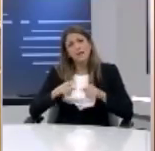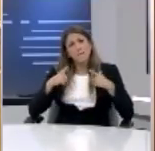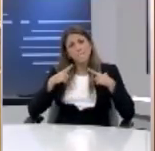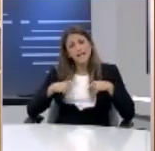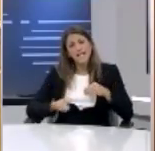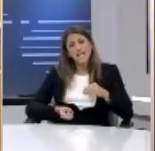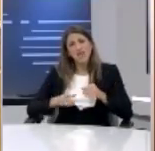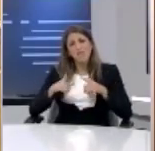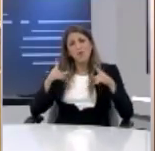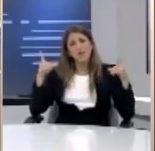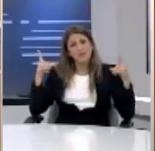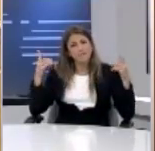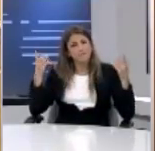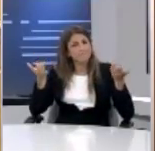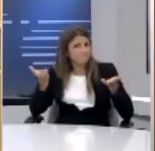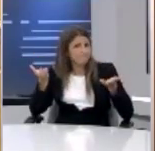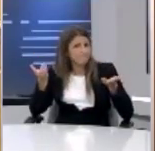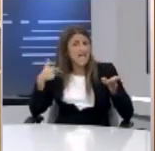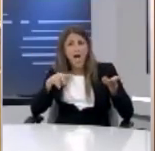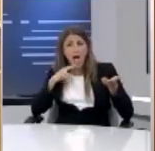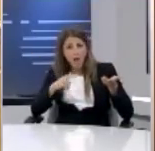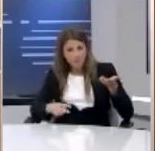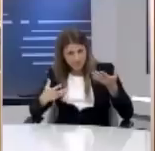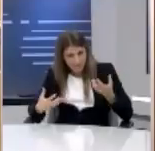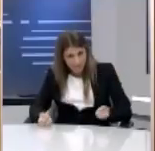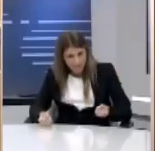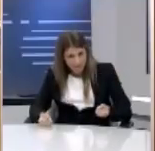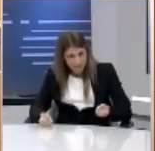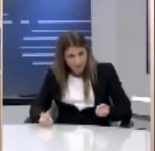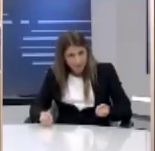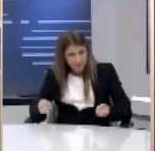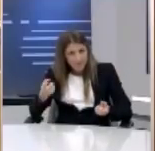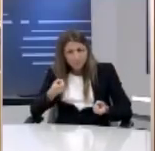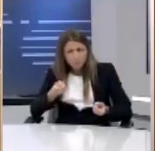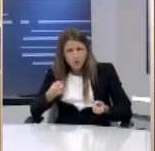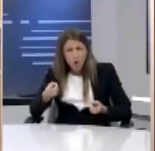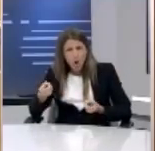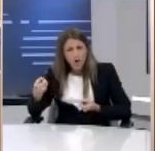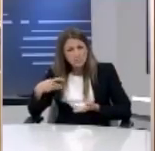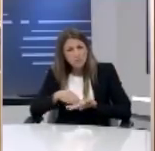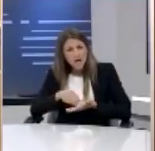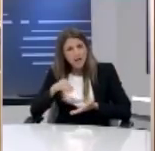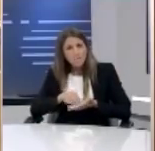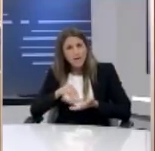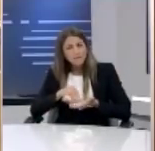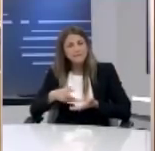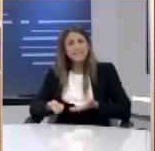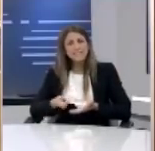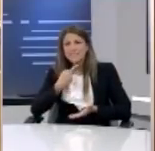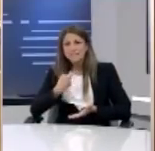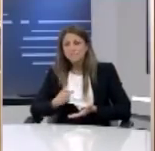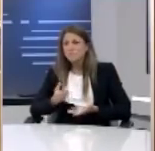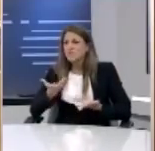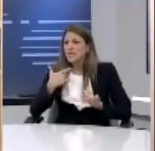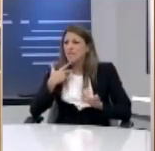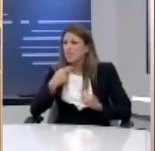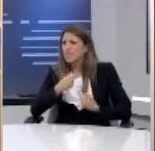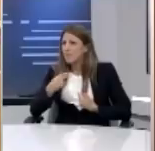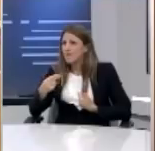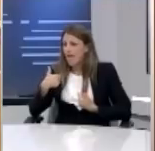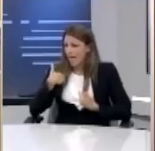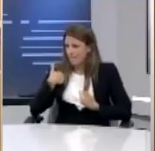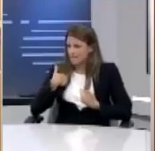αυτές τις προκλητικές δηλώσεις και πώς να υπερασπιστείτε αυτό το κεκτημένο που αφήσαμε, έχοντας την Ελλάδα στη